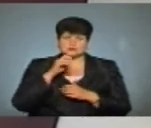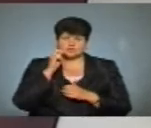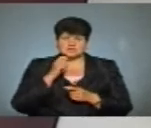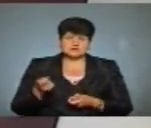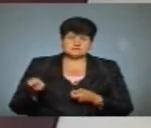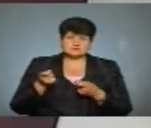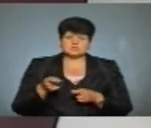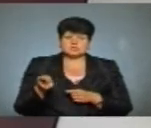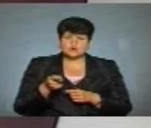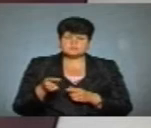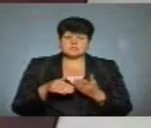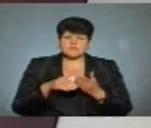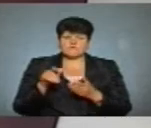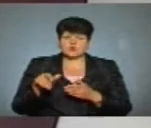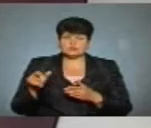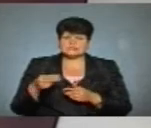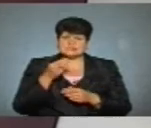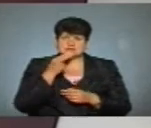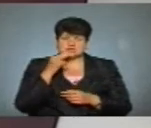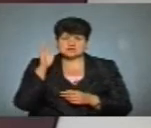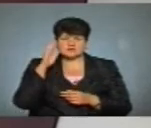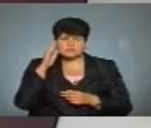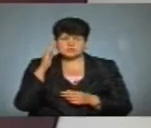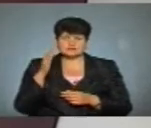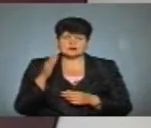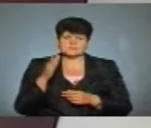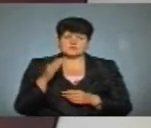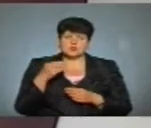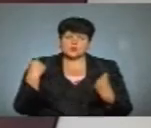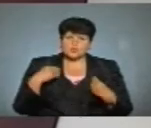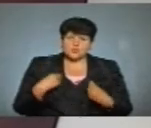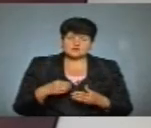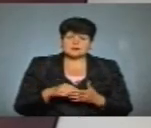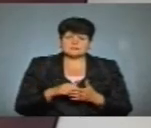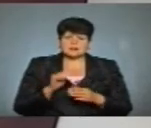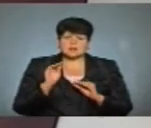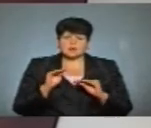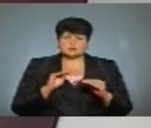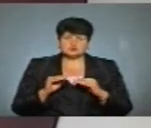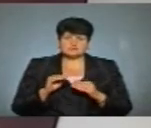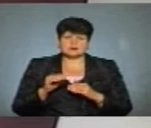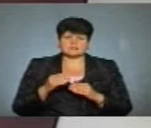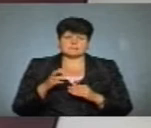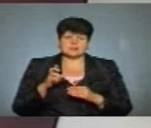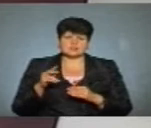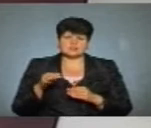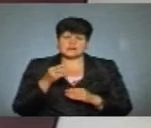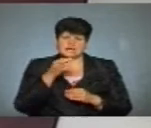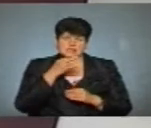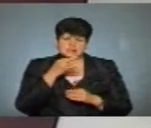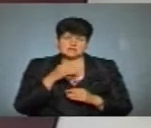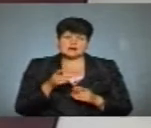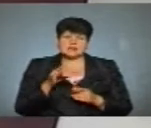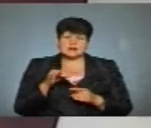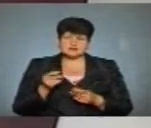везуть тернопільські волонтери. Це їжа, вода, засоби гігієни, одяг, матеріали для облаштування бліндажів і ліки. Речі везуть